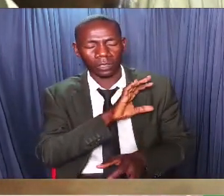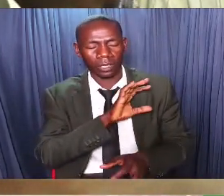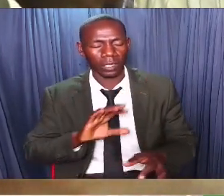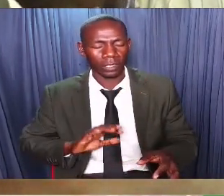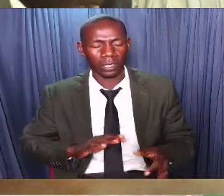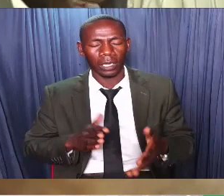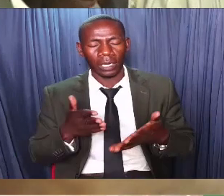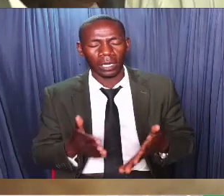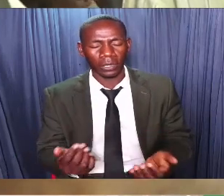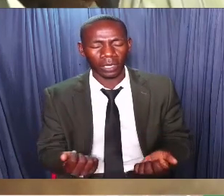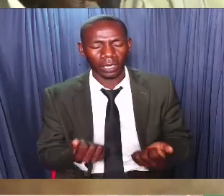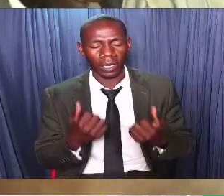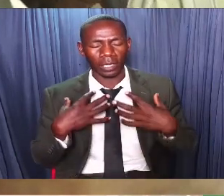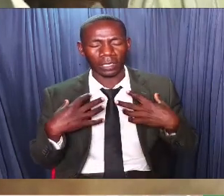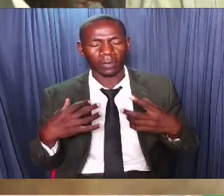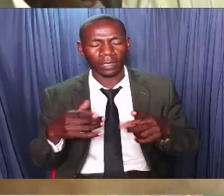Uwezo Baba watoka kwako.